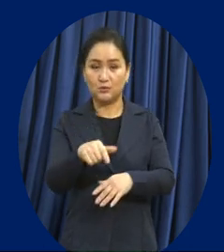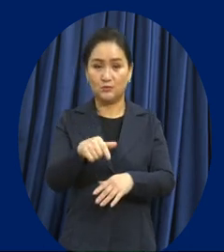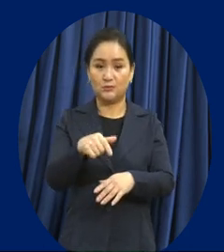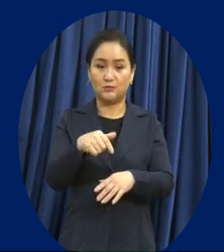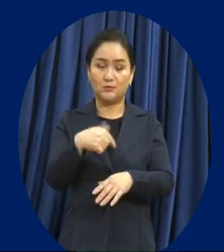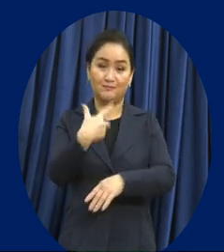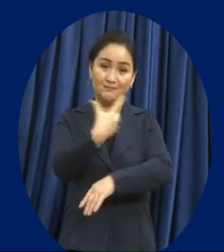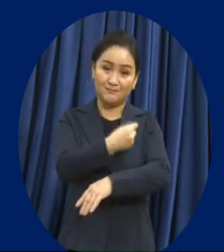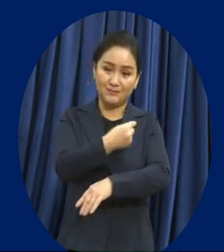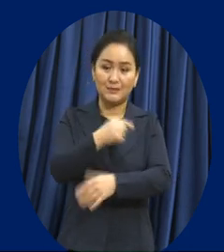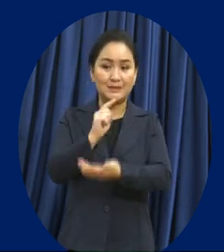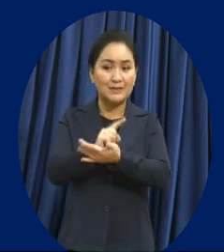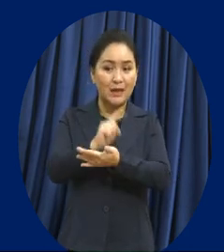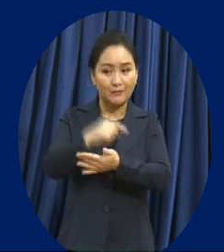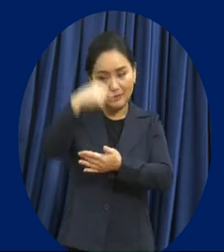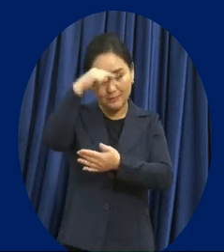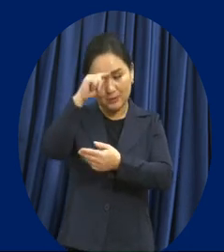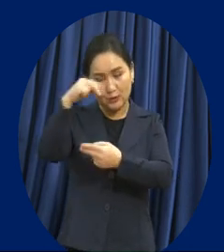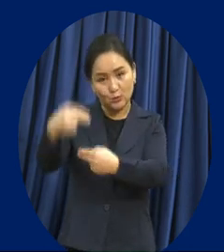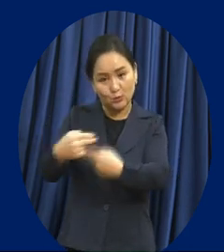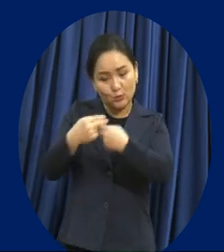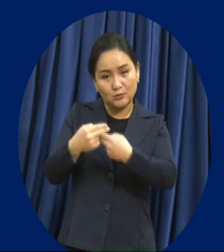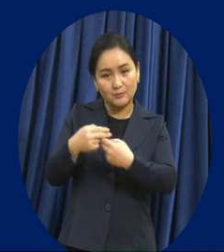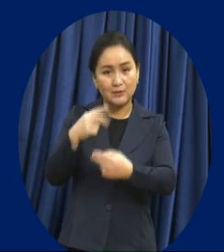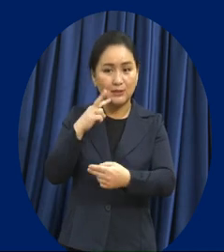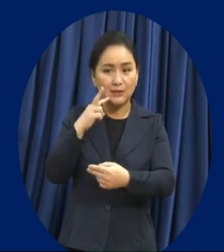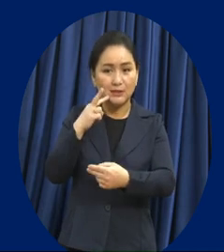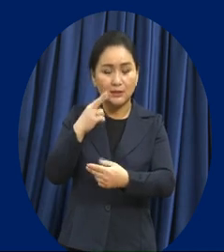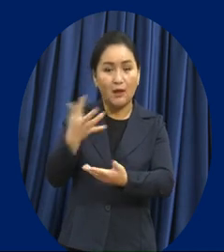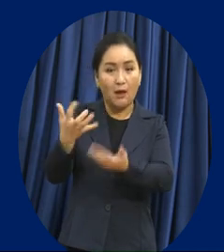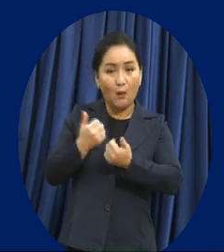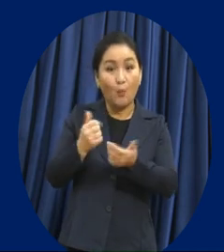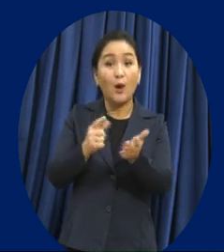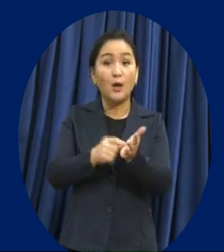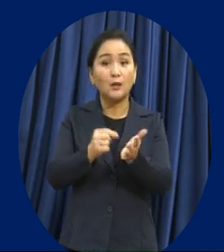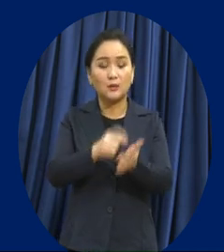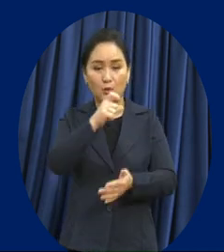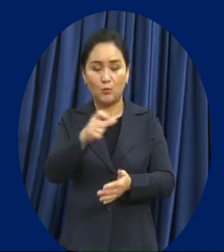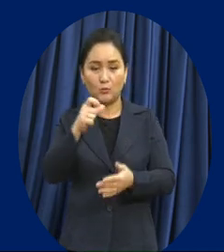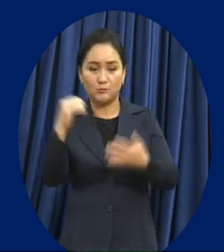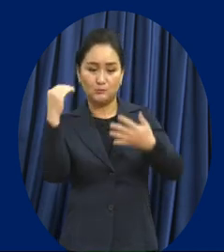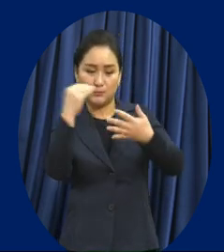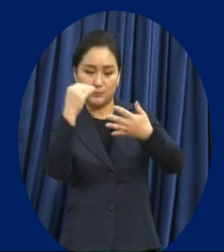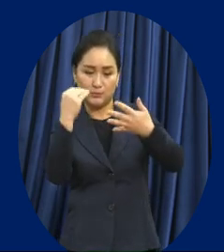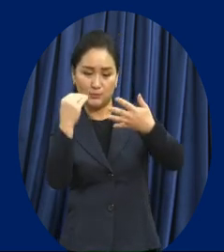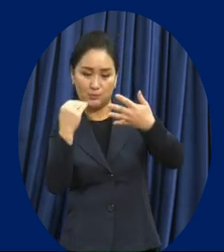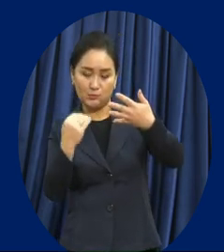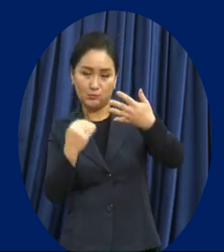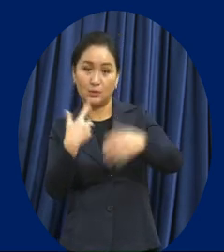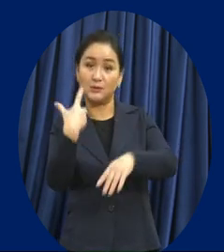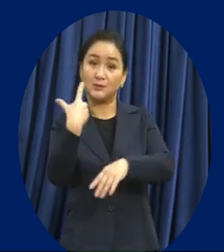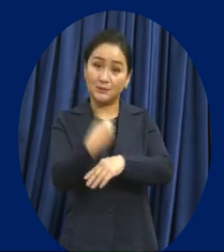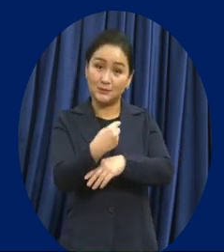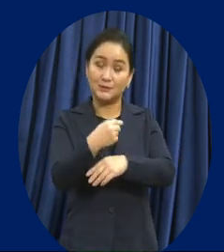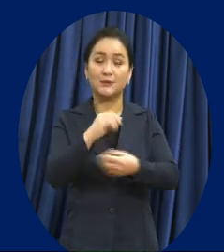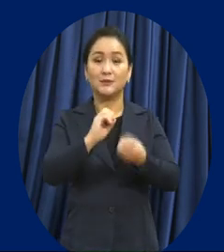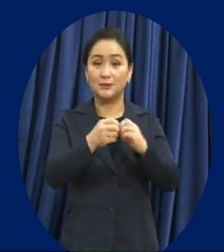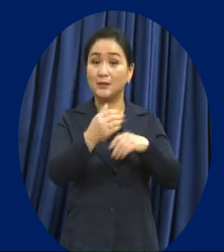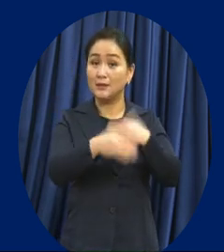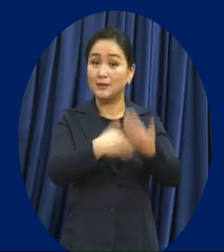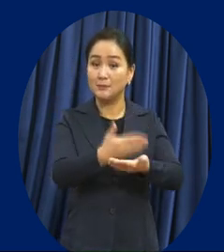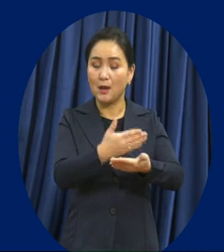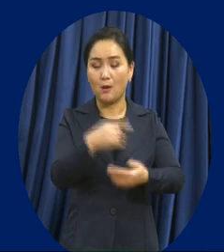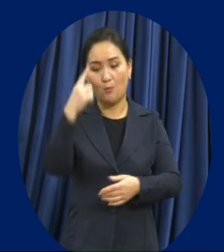хэмжээгээр эмнэлгийн тусламж үйлчилгээ байнга одоо авдаг ийм хүмүүсийг бол эрмэлэн ангилжуул хийж байгаа. За, манай улсын хувьд ч